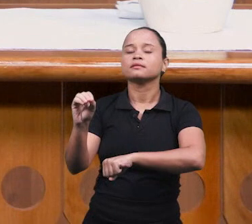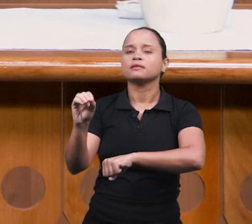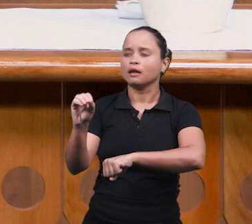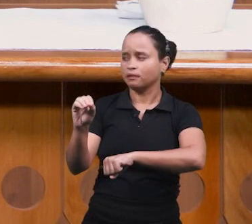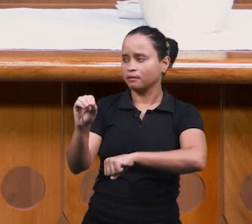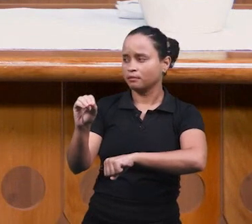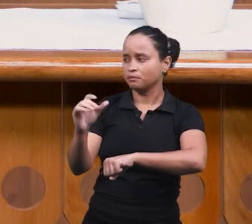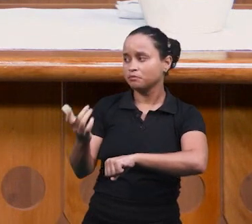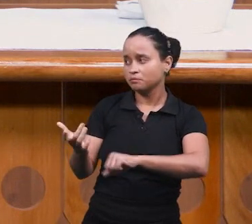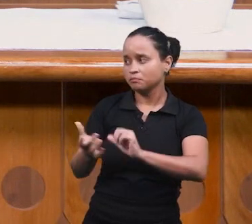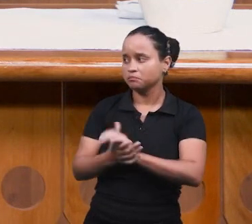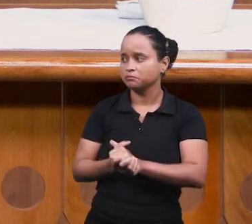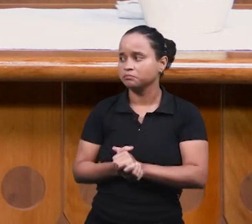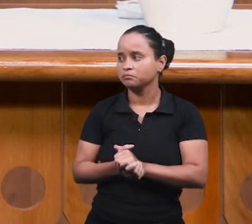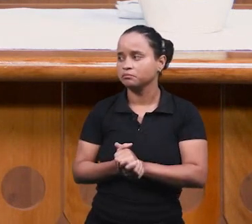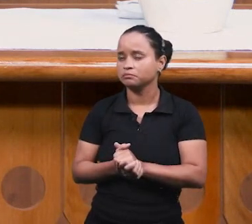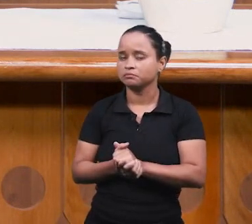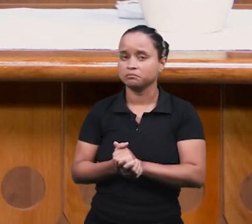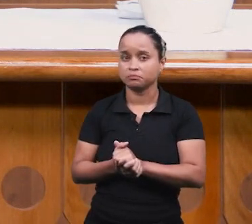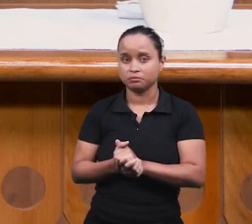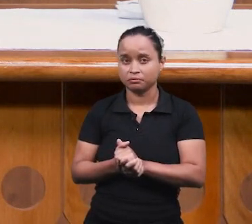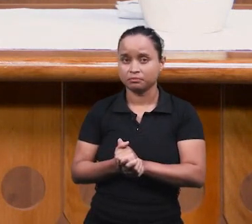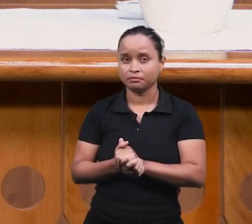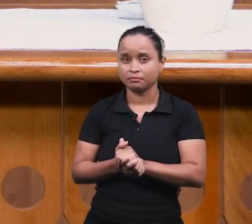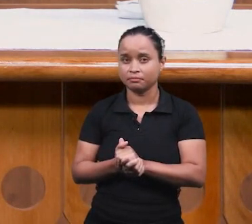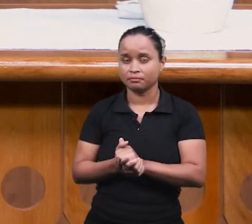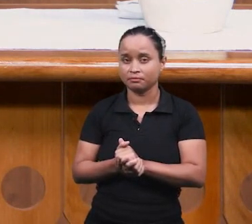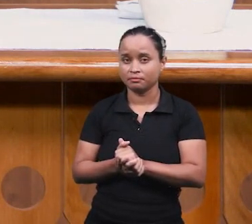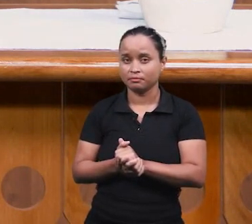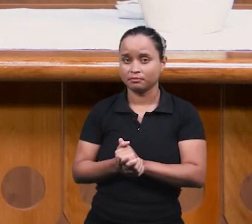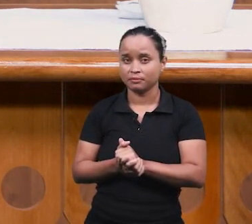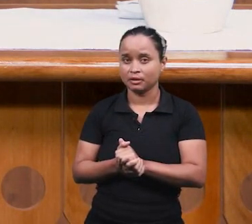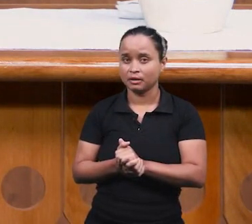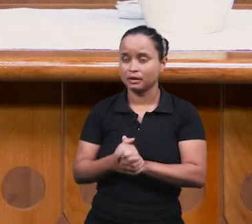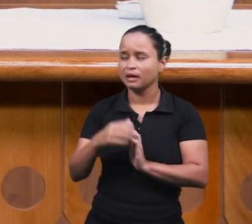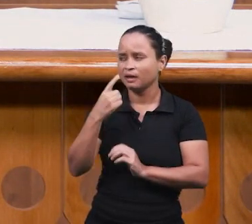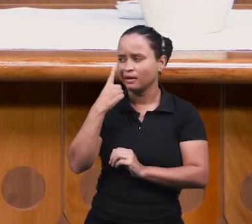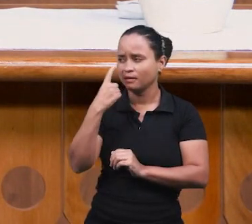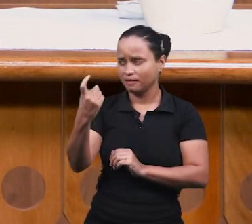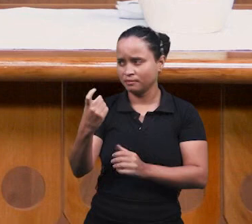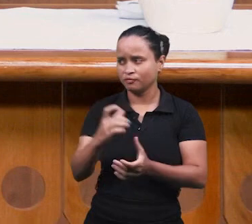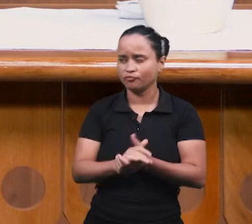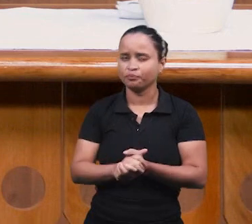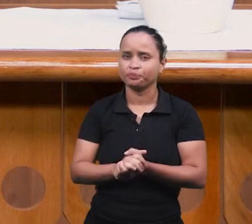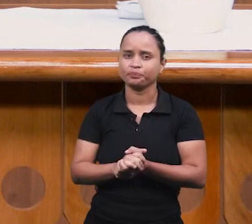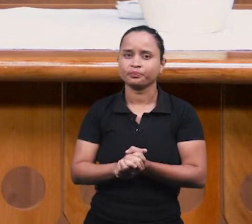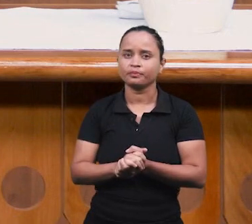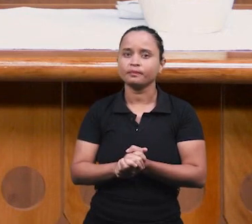donc, incliner, devenir plus vieux, c'est simple.